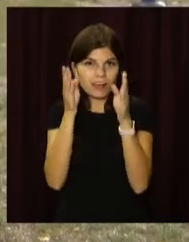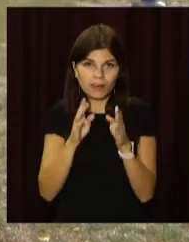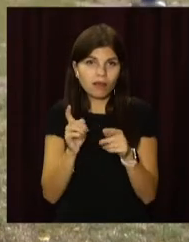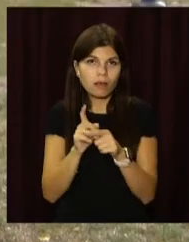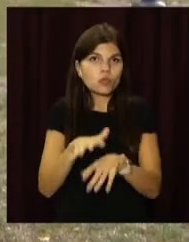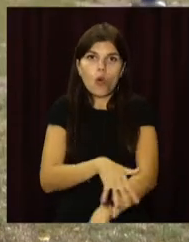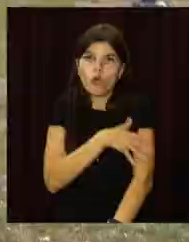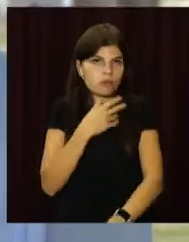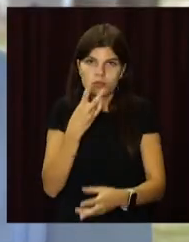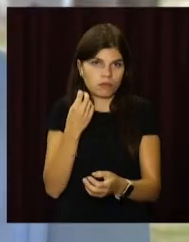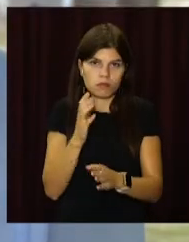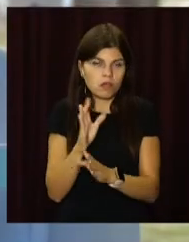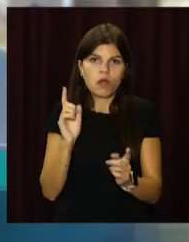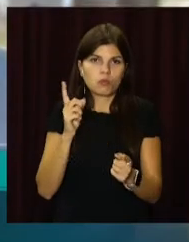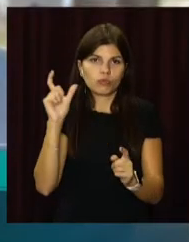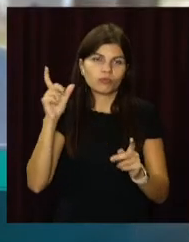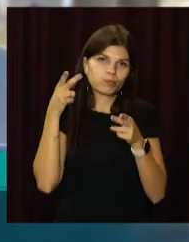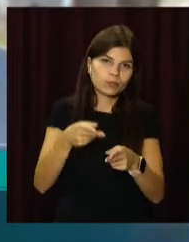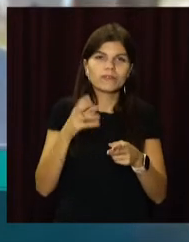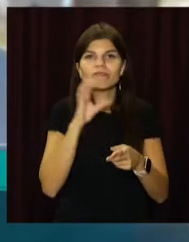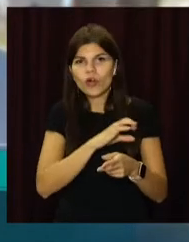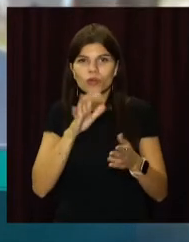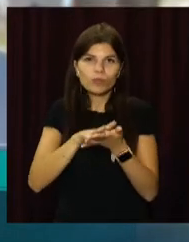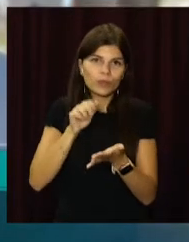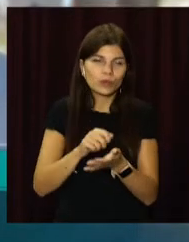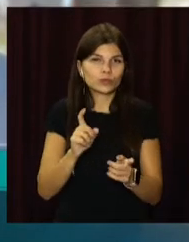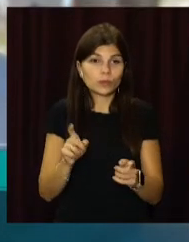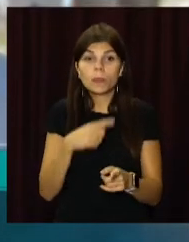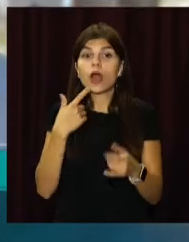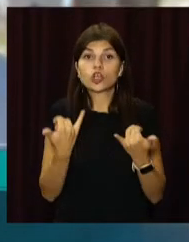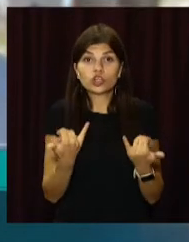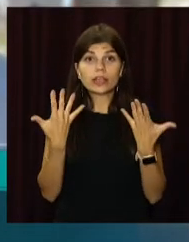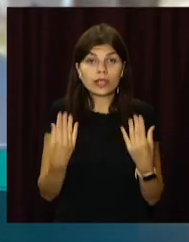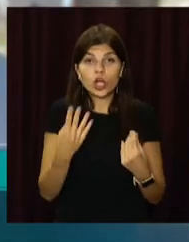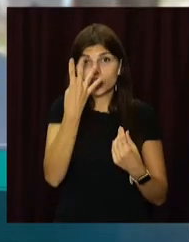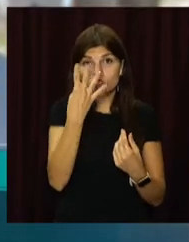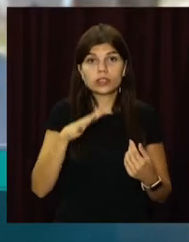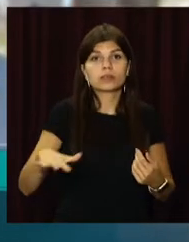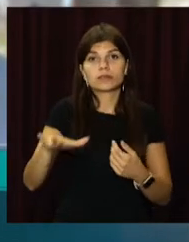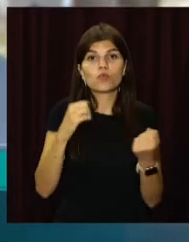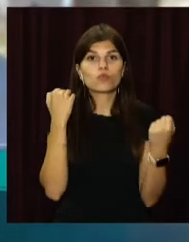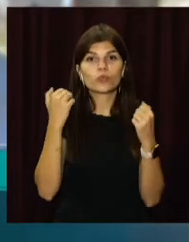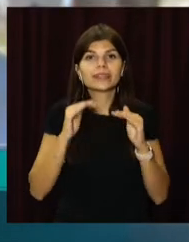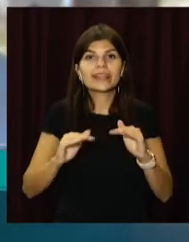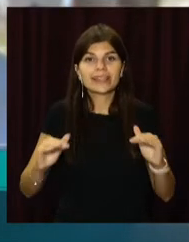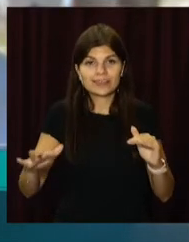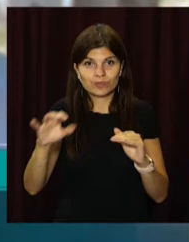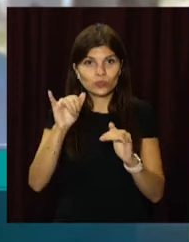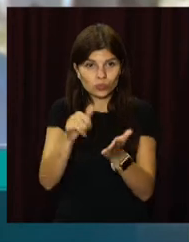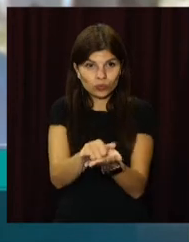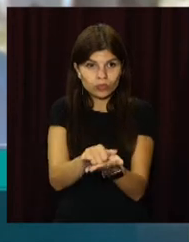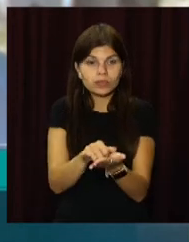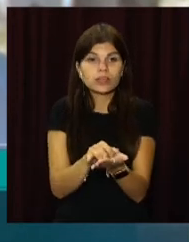– культурний осередок. На сьогоднішній день встановили 4 дитячих майданчика, на які дітлахи можуть гуляти,